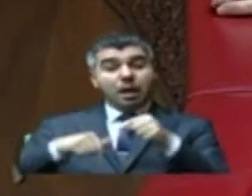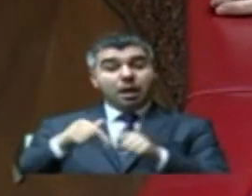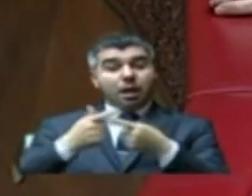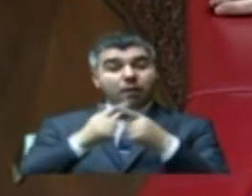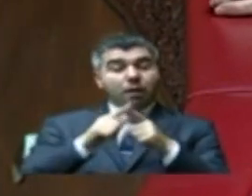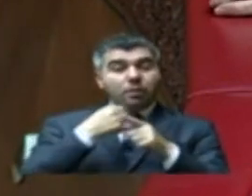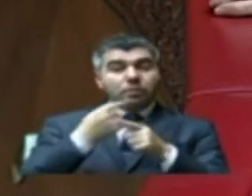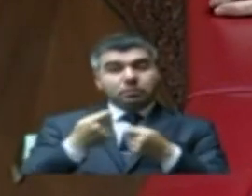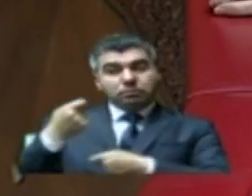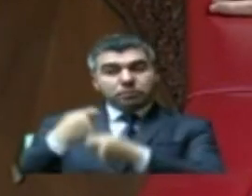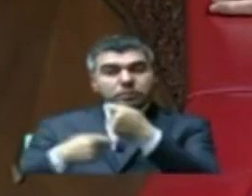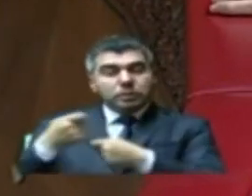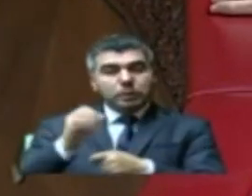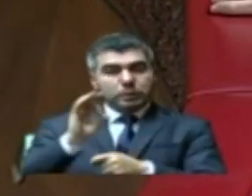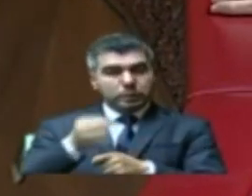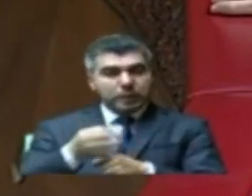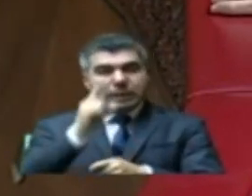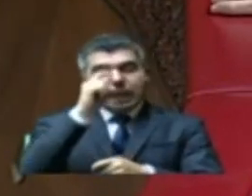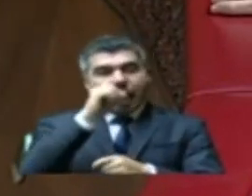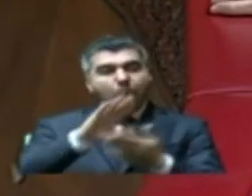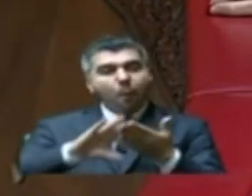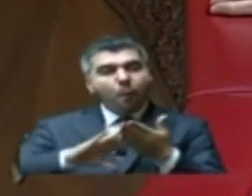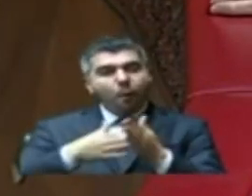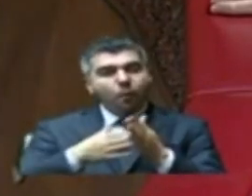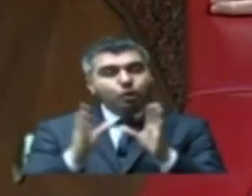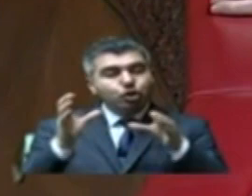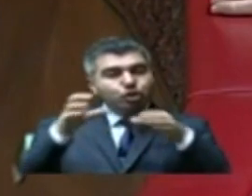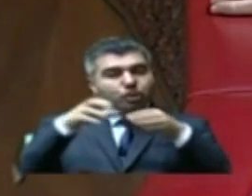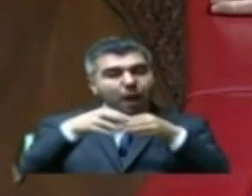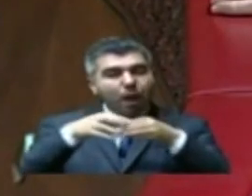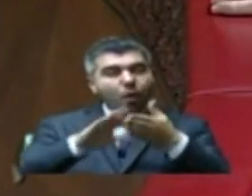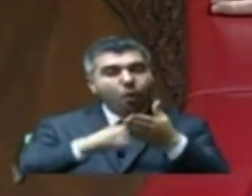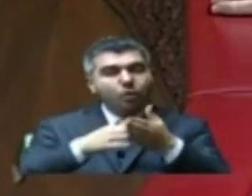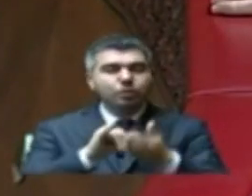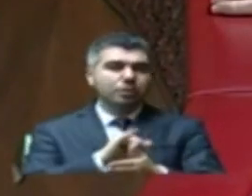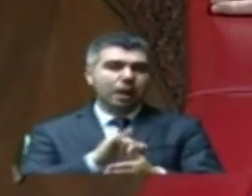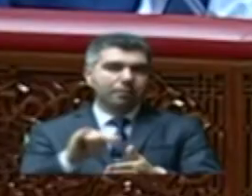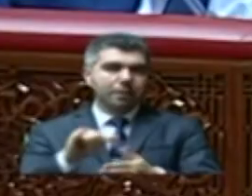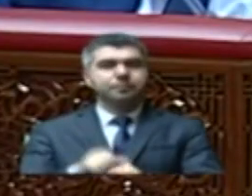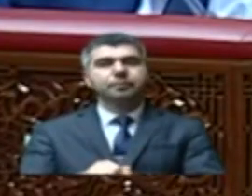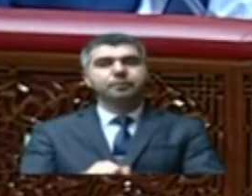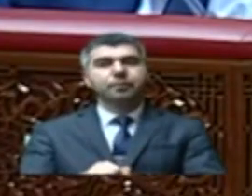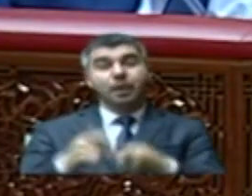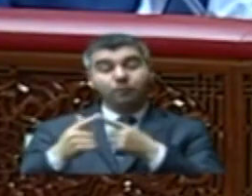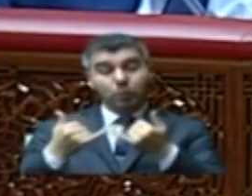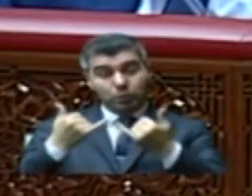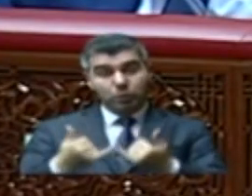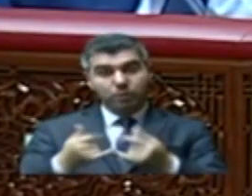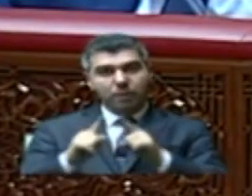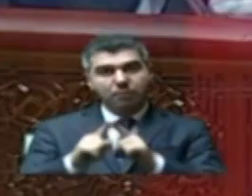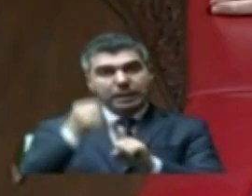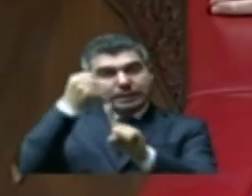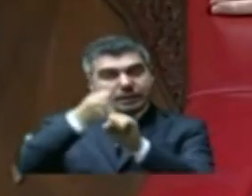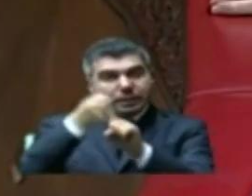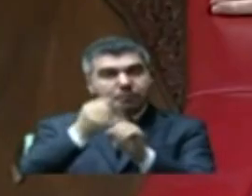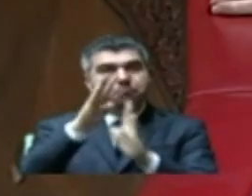وصلت للتصدير، وعندنا تعاونيات عندها صعوبات، باش ما نجمعوش الكل في يعني نعطيوه صفه واحده. اليوم كاين مجهود وكاين وعي بهذا الامر،